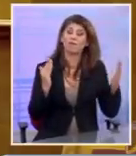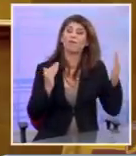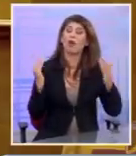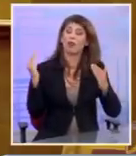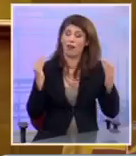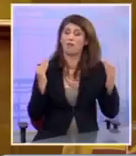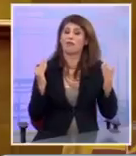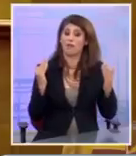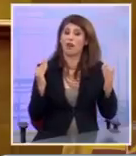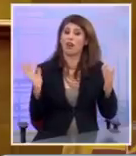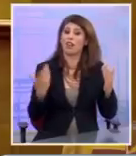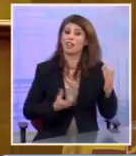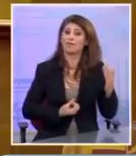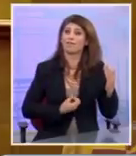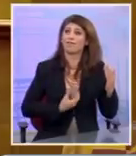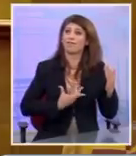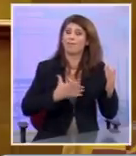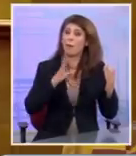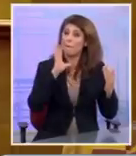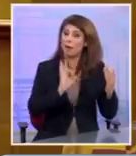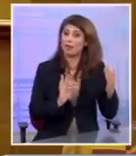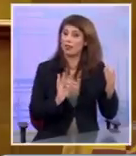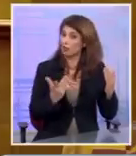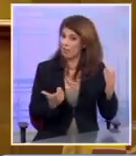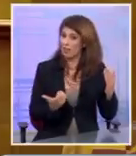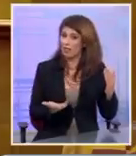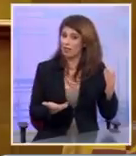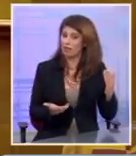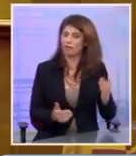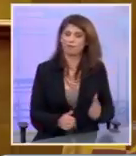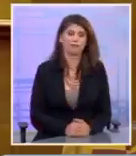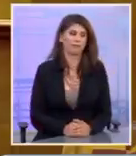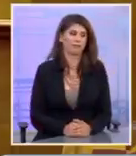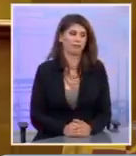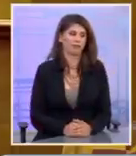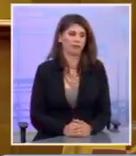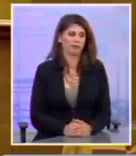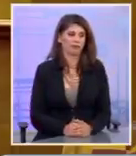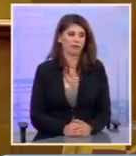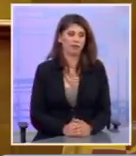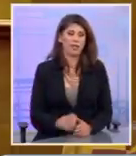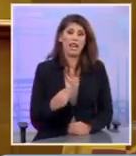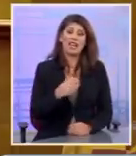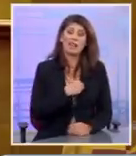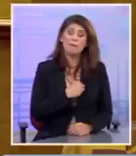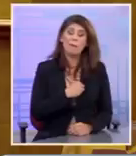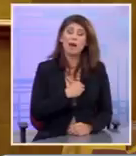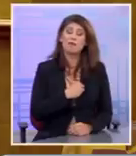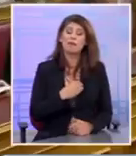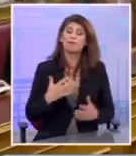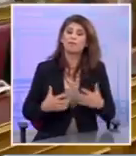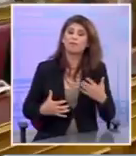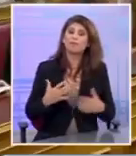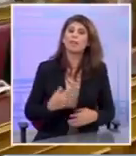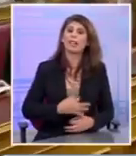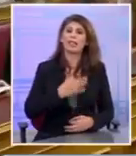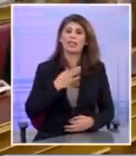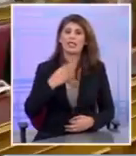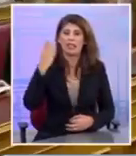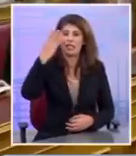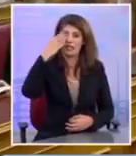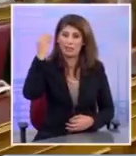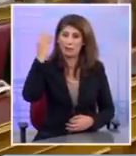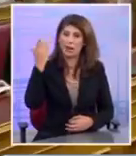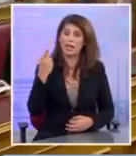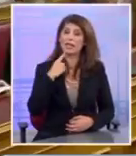αν έχετε αίσθηση της πραγματικότητας. Λυπάμαι και ανησυχώ, κύριε Τσίπρα, διότι σε